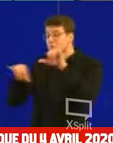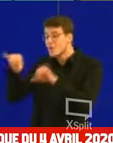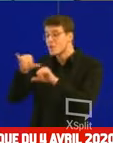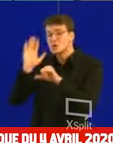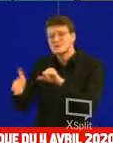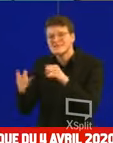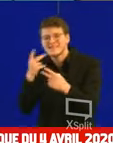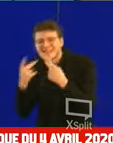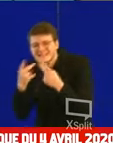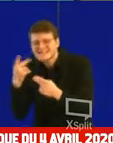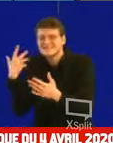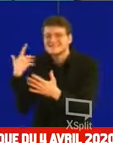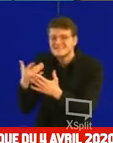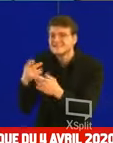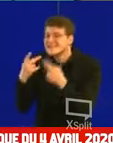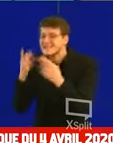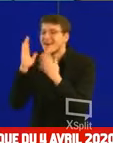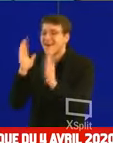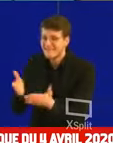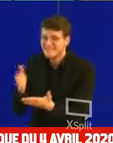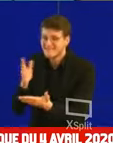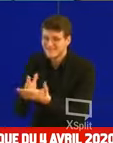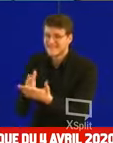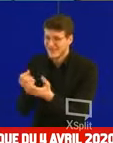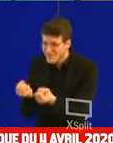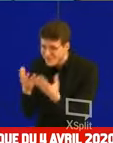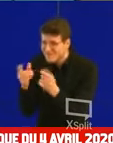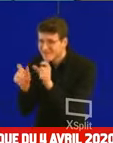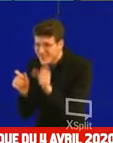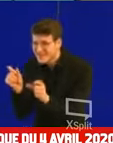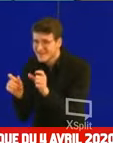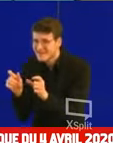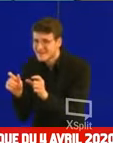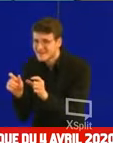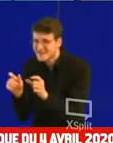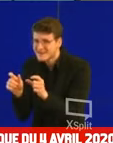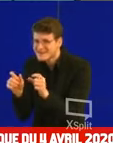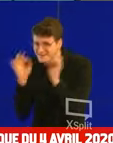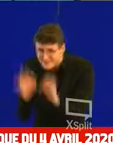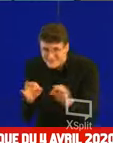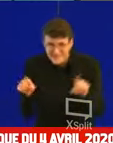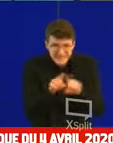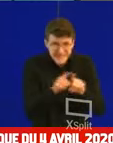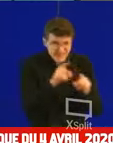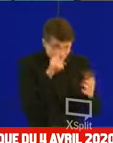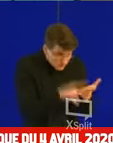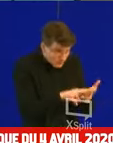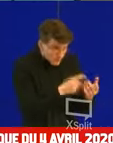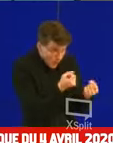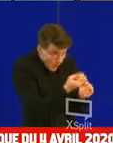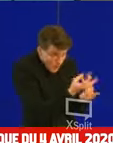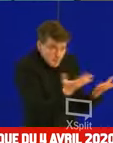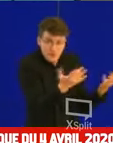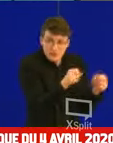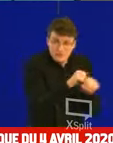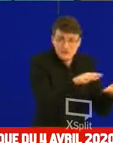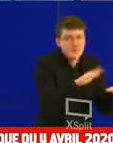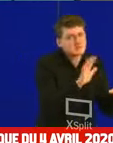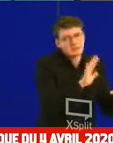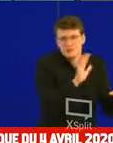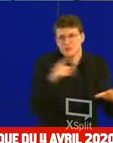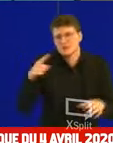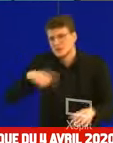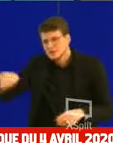2007 devant des médecins qui ouvre 8 buts est un gouvernment catastrophe aux